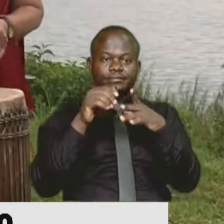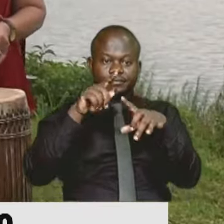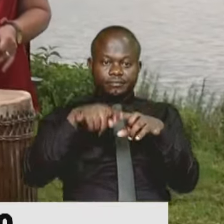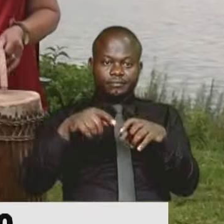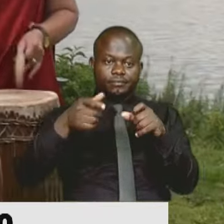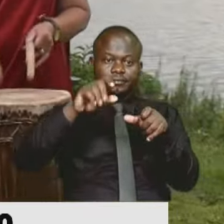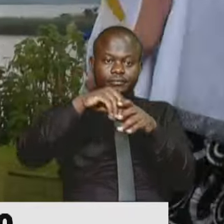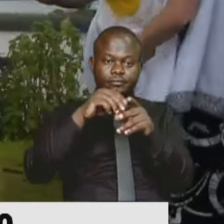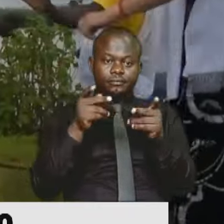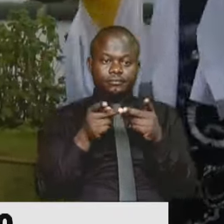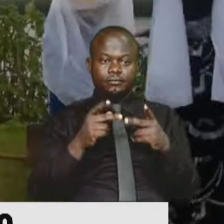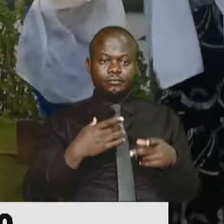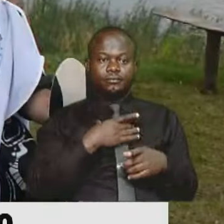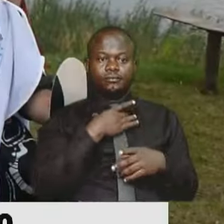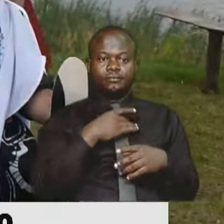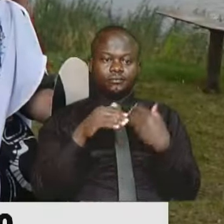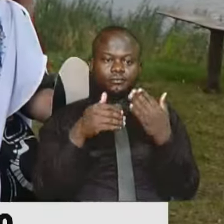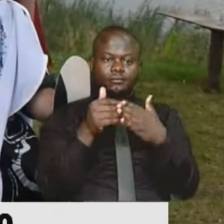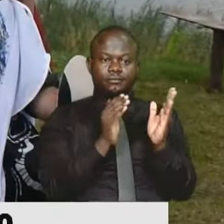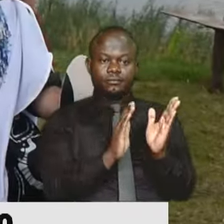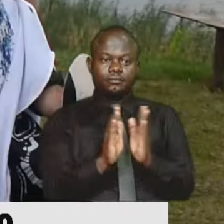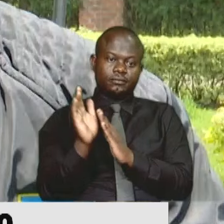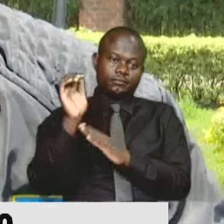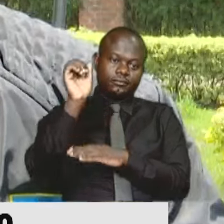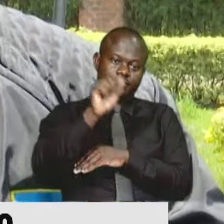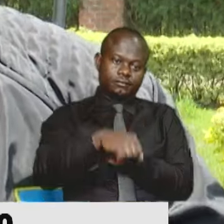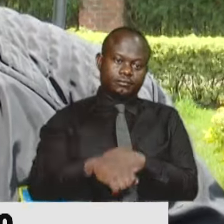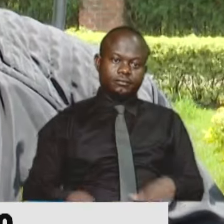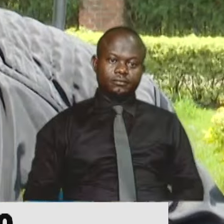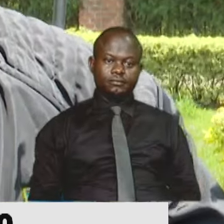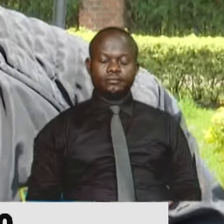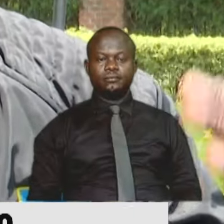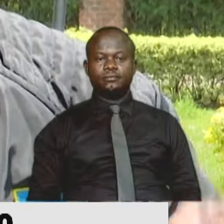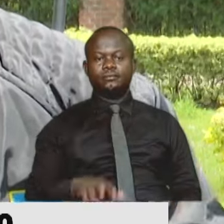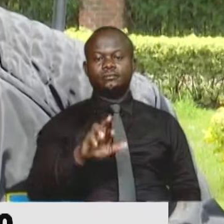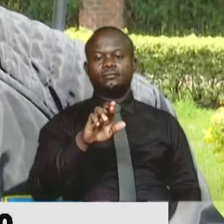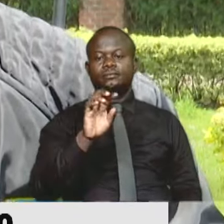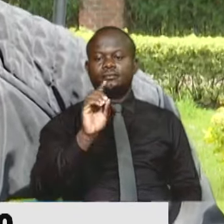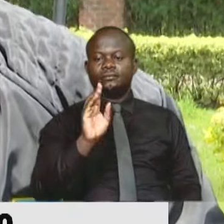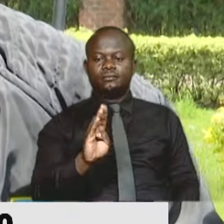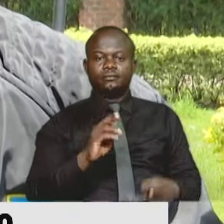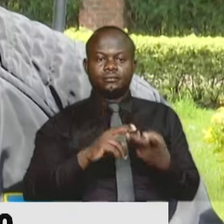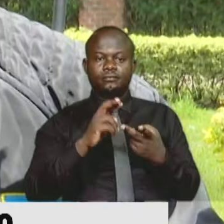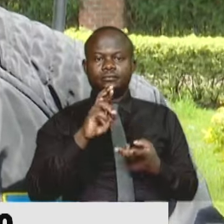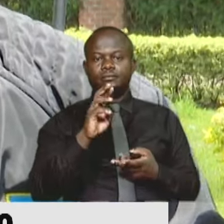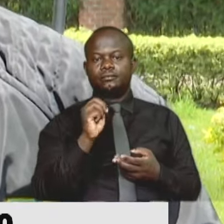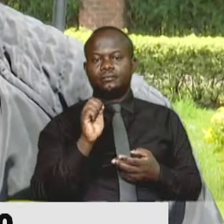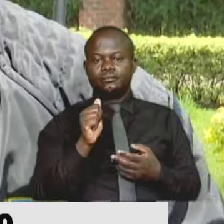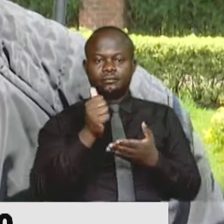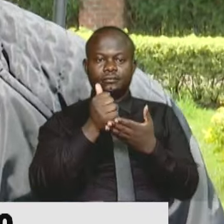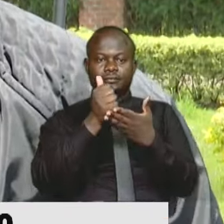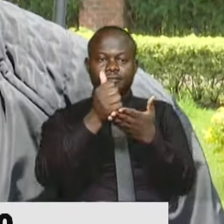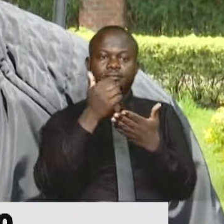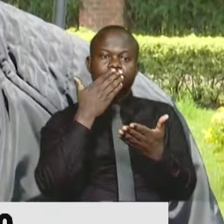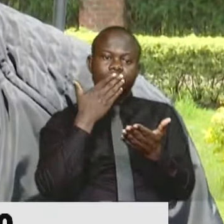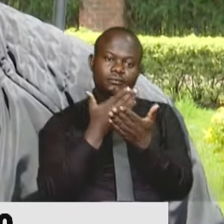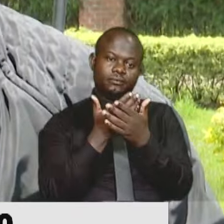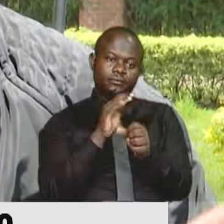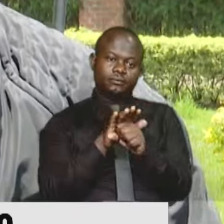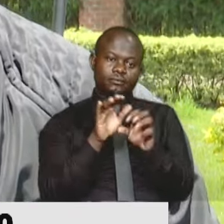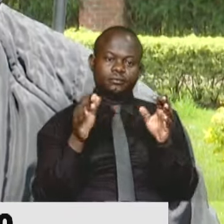bwiyongere bw'abahasura bateganya kubatunganya kurushaho. RDB Rema badufashije neza, biri mu nzira